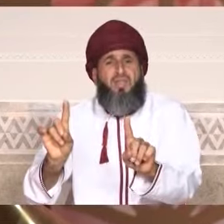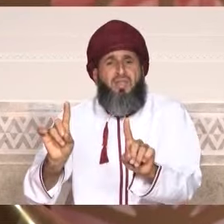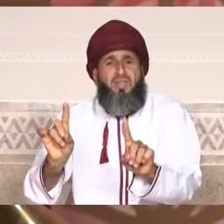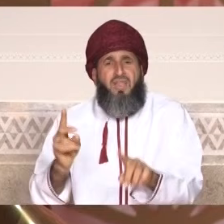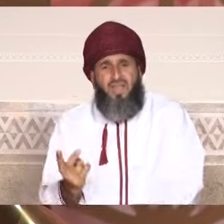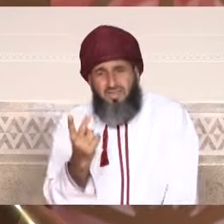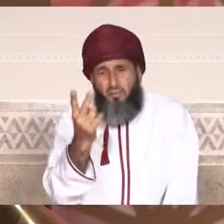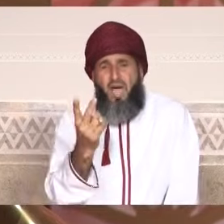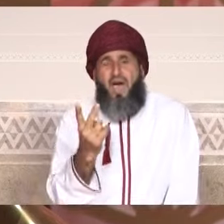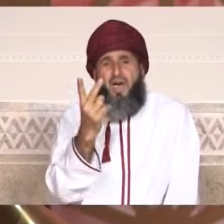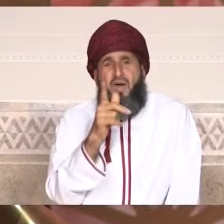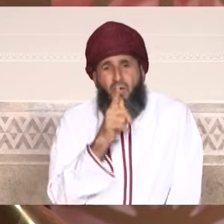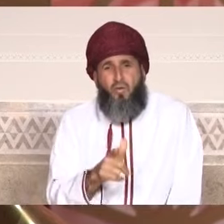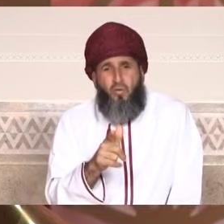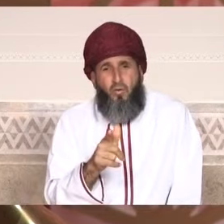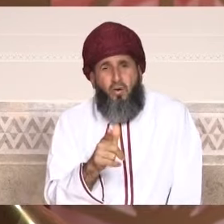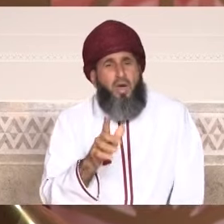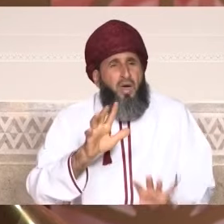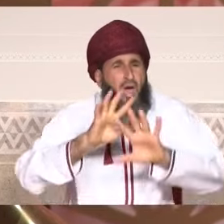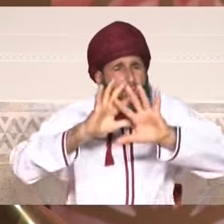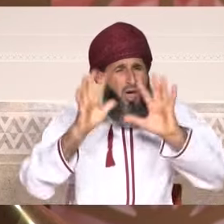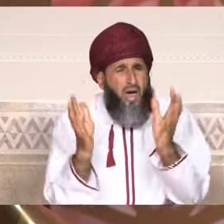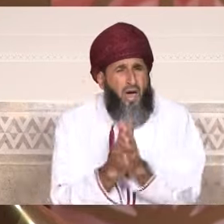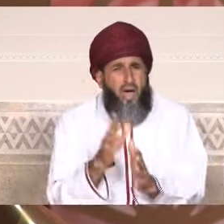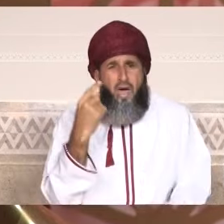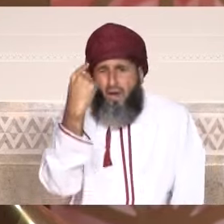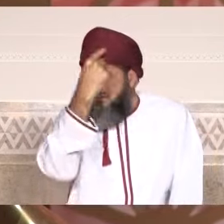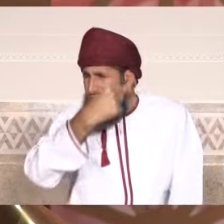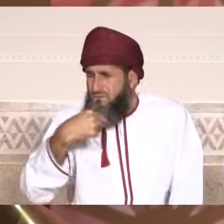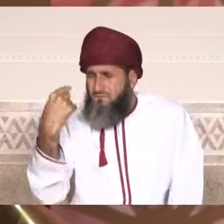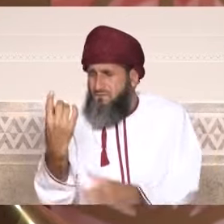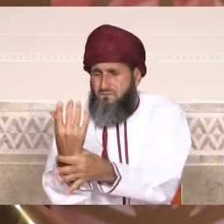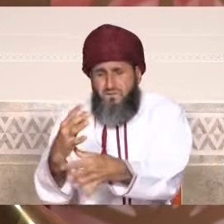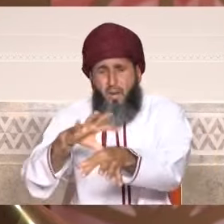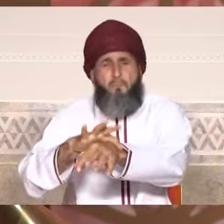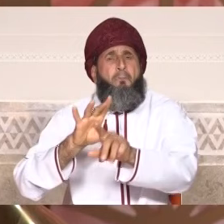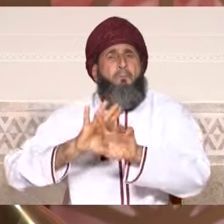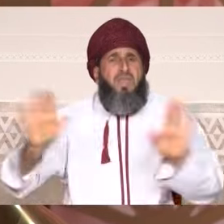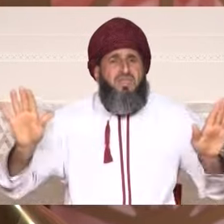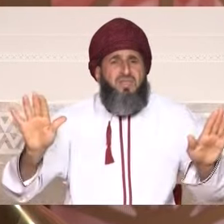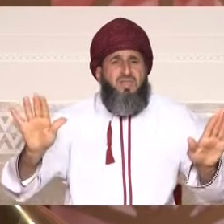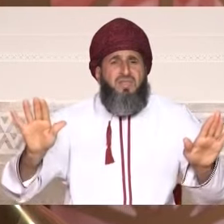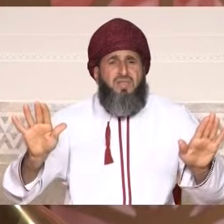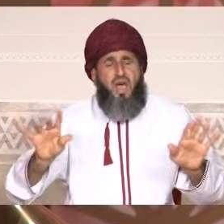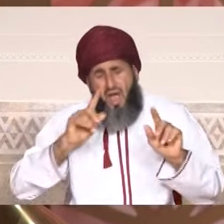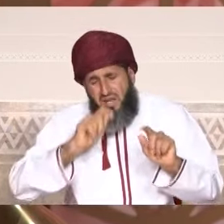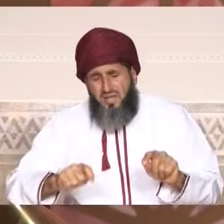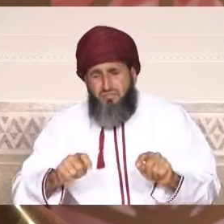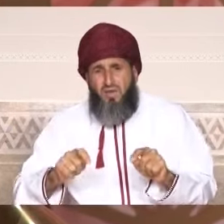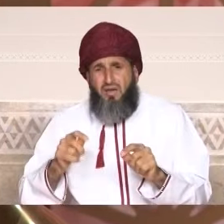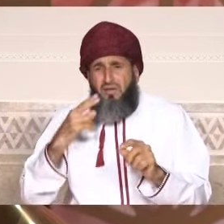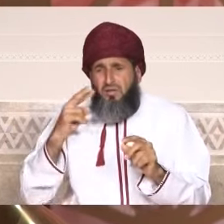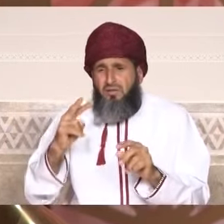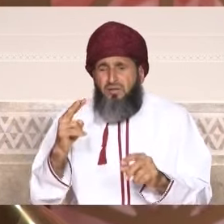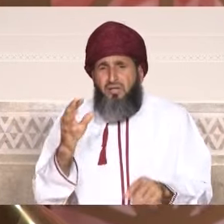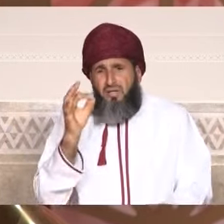أقوال ما شاء الله، كلها تدور حول الوجه والكفين، ليس هناك شيء آخر. نعم. لأن الله تبارك وتعالى قال بعدها